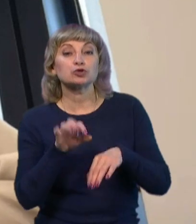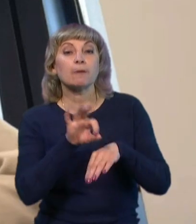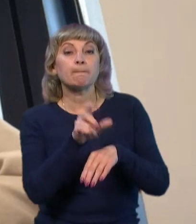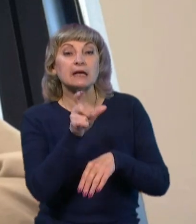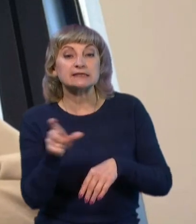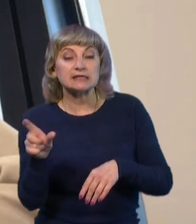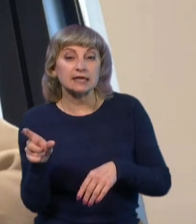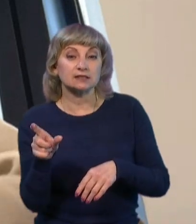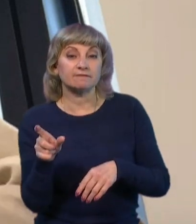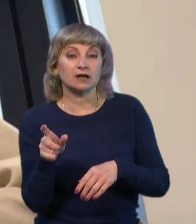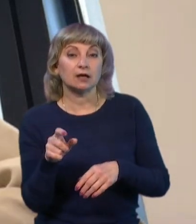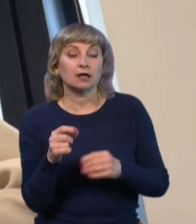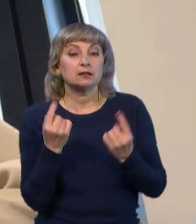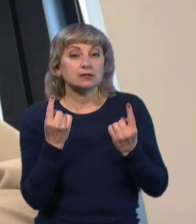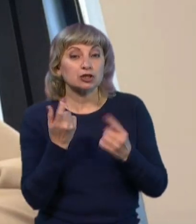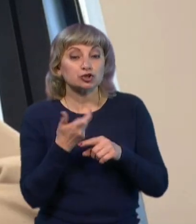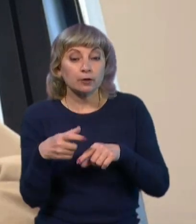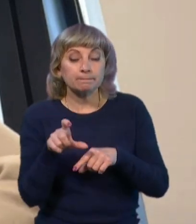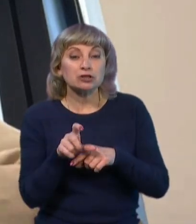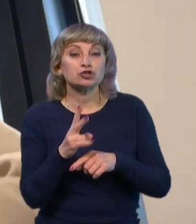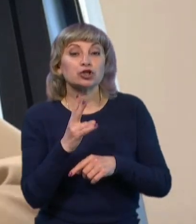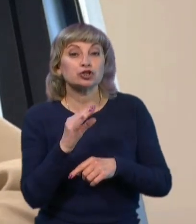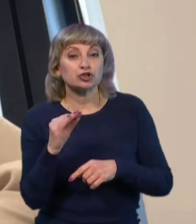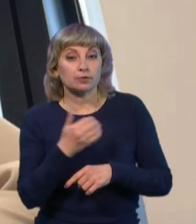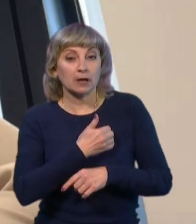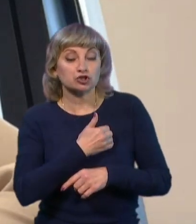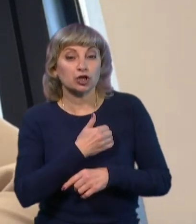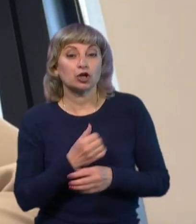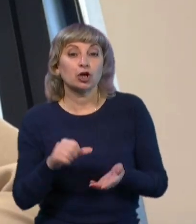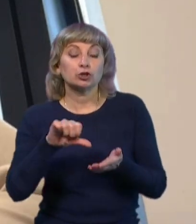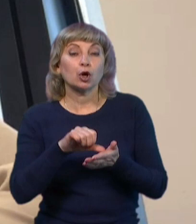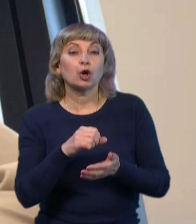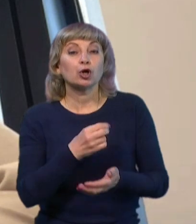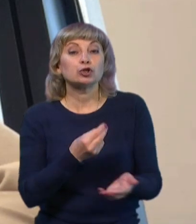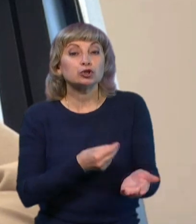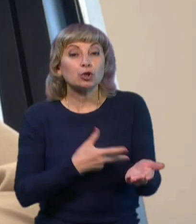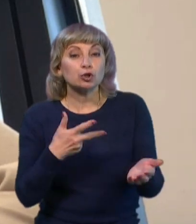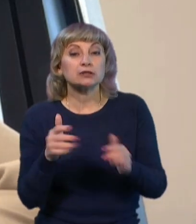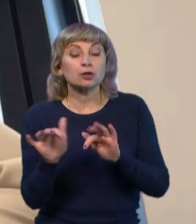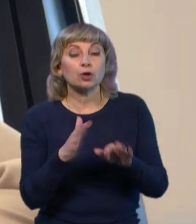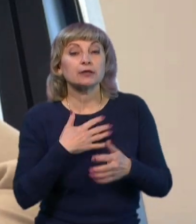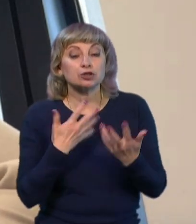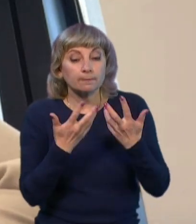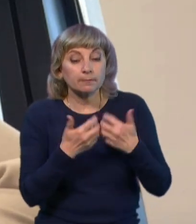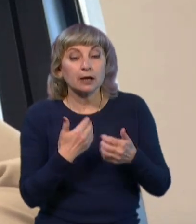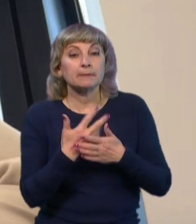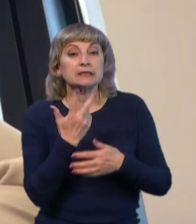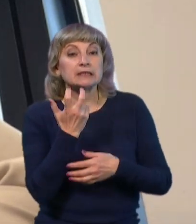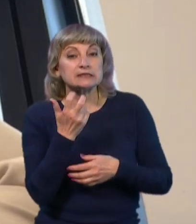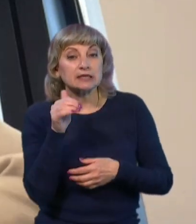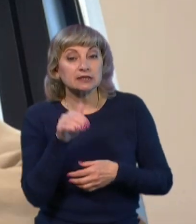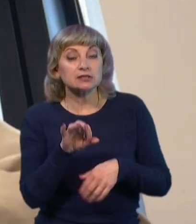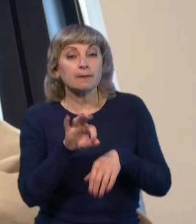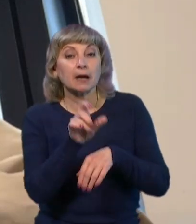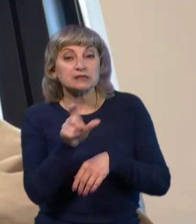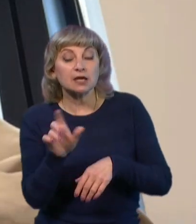пацієнтів значно більше, ніж бажаючих долучитися до донорського руху. За нашими підрахунками, близько 300 тисяч